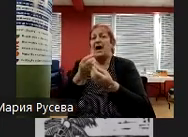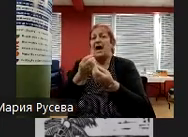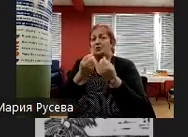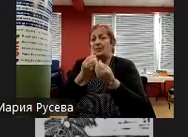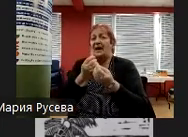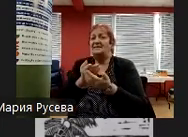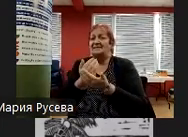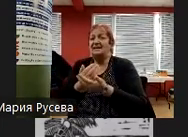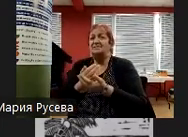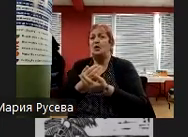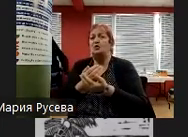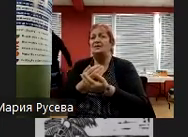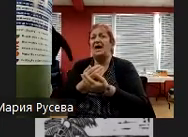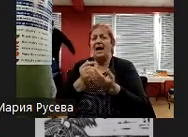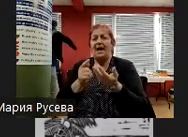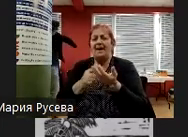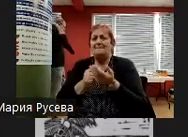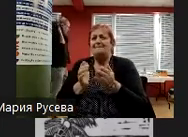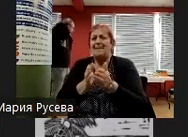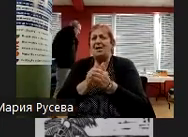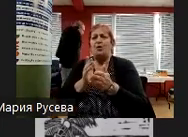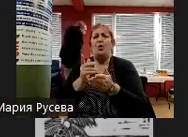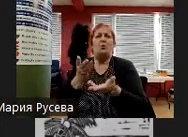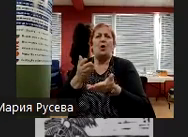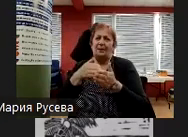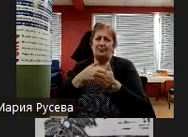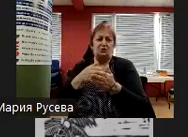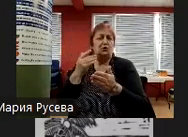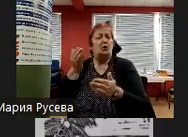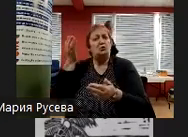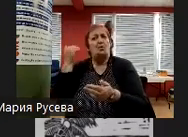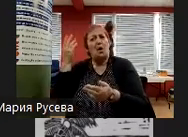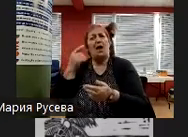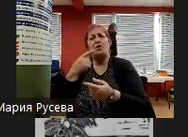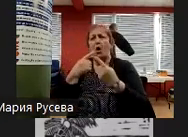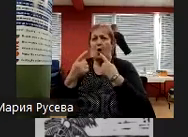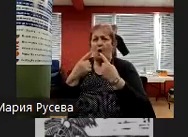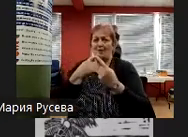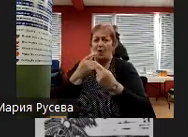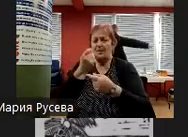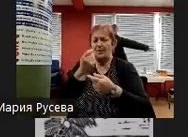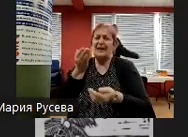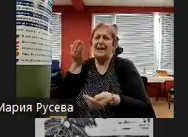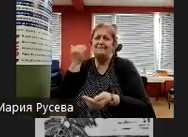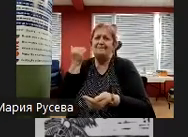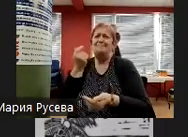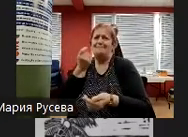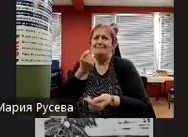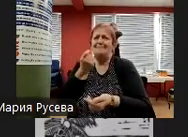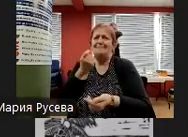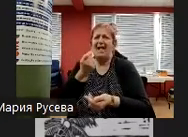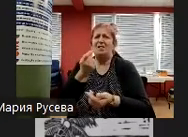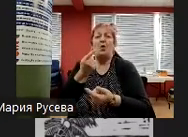използва малък брой, поради причините, които вече обсъдихме преди малко и